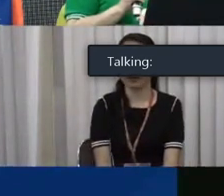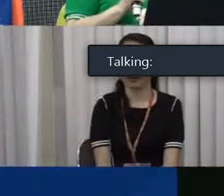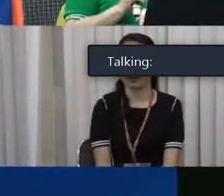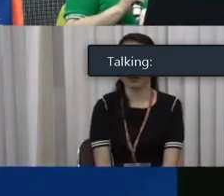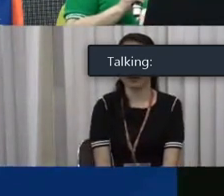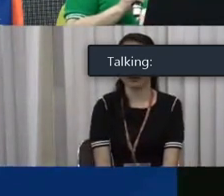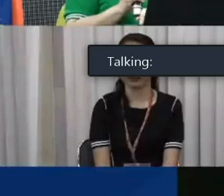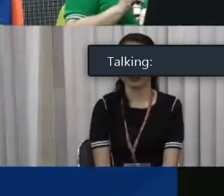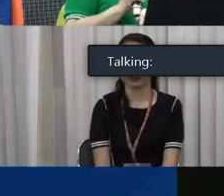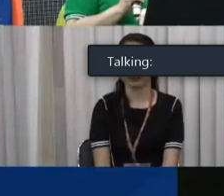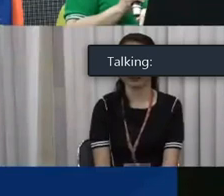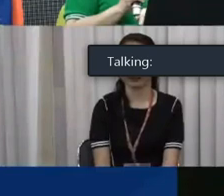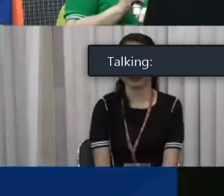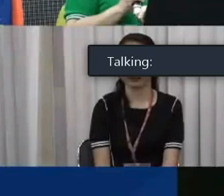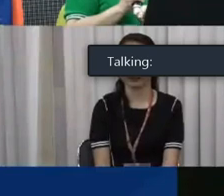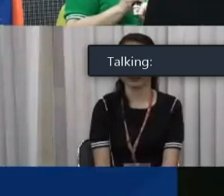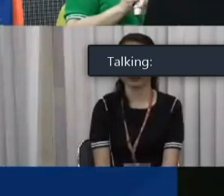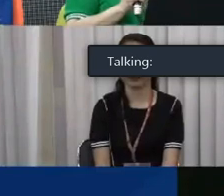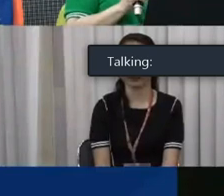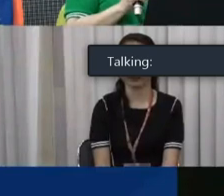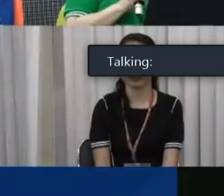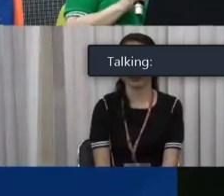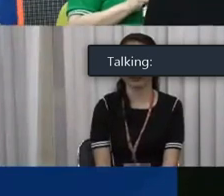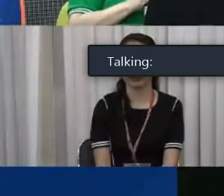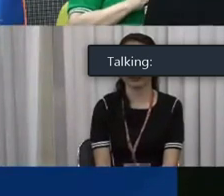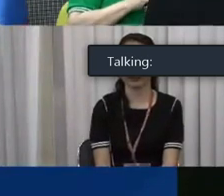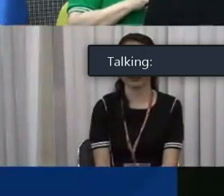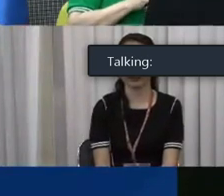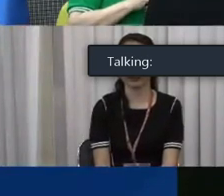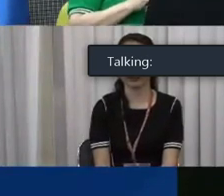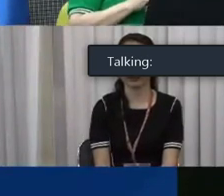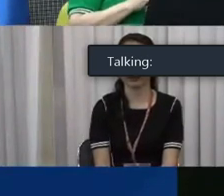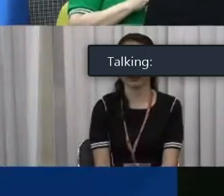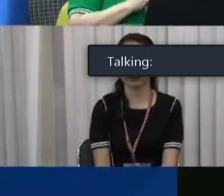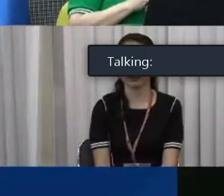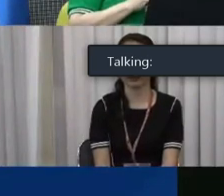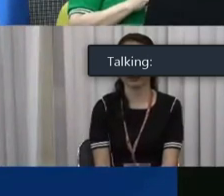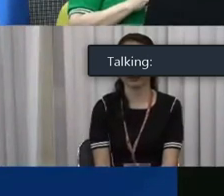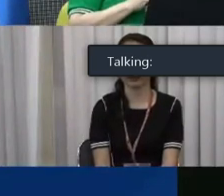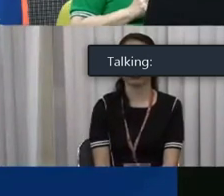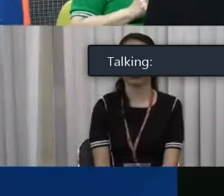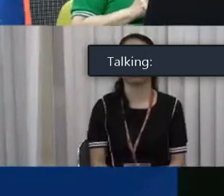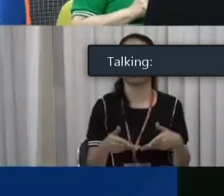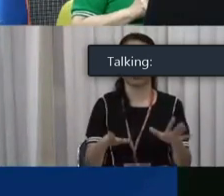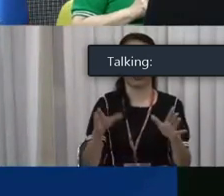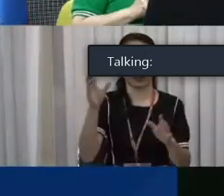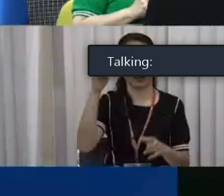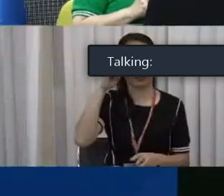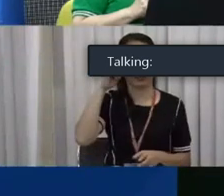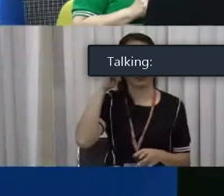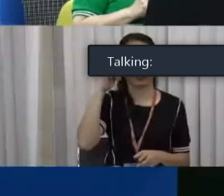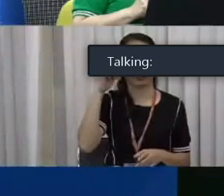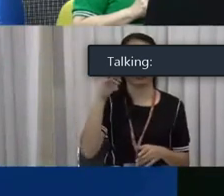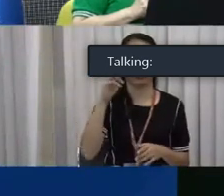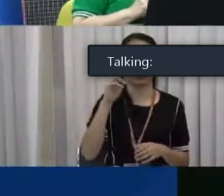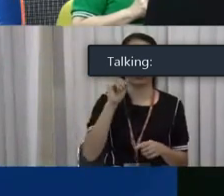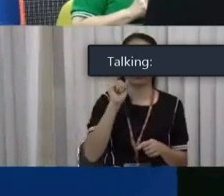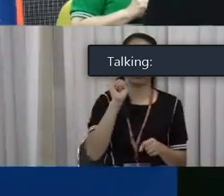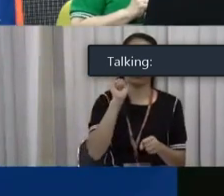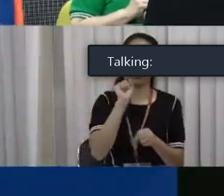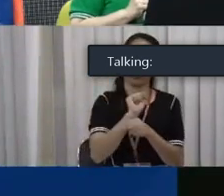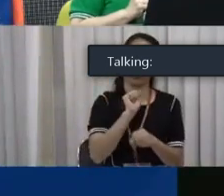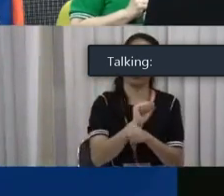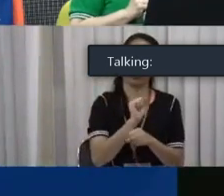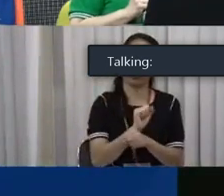just cause nga mahimong sayop na to. Authorized causes, maunang installation of labor-saving